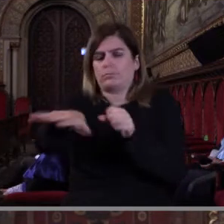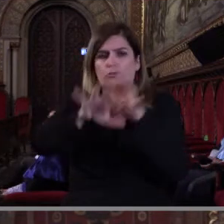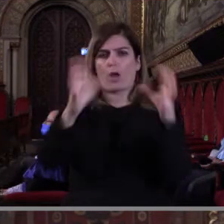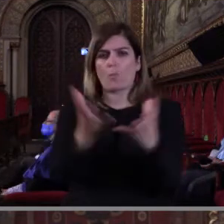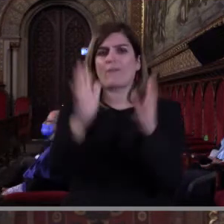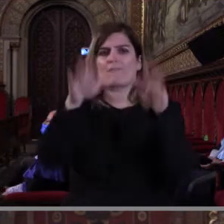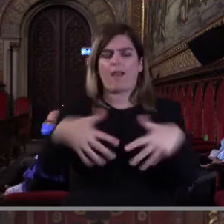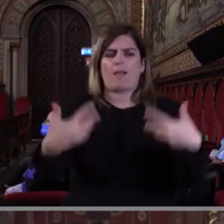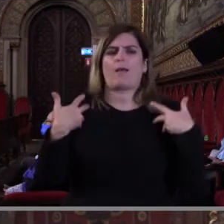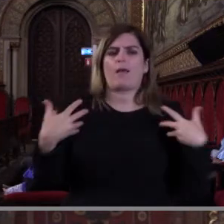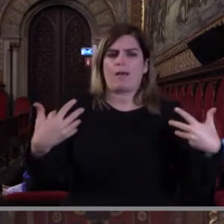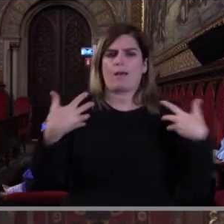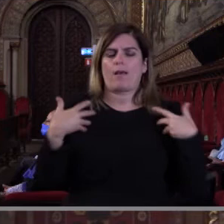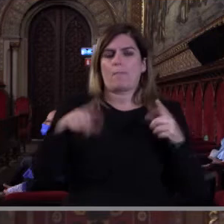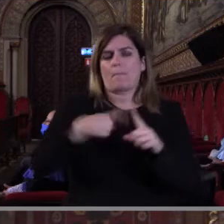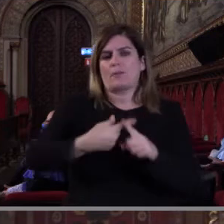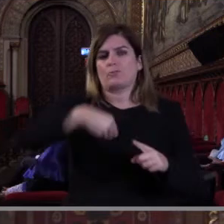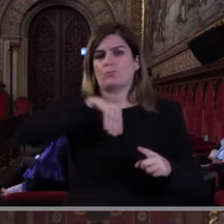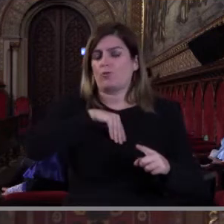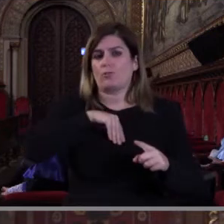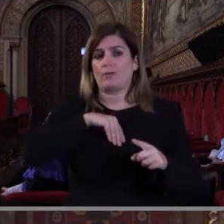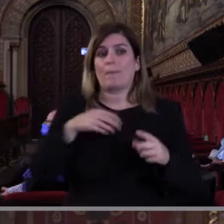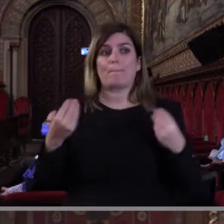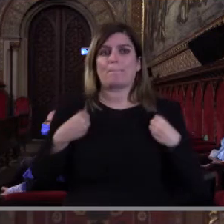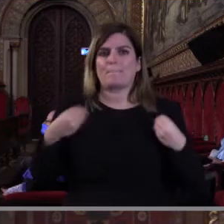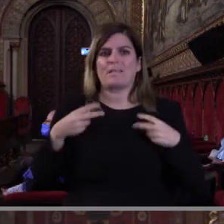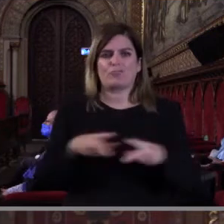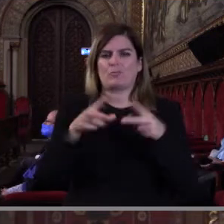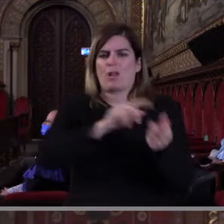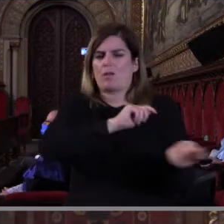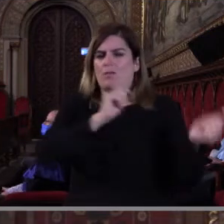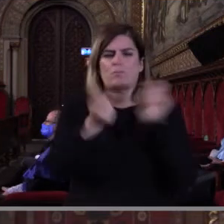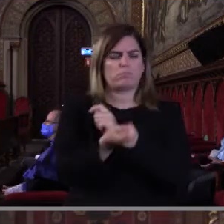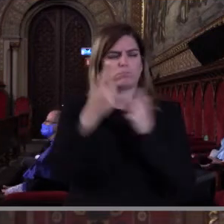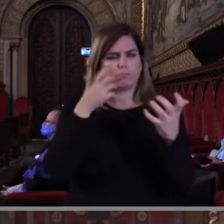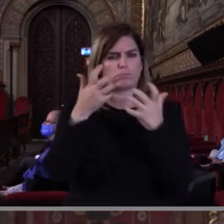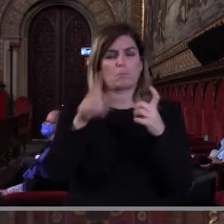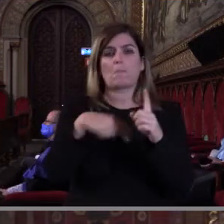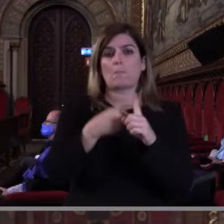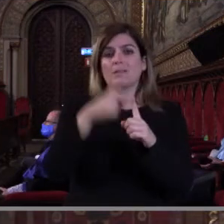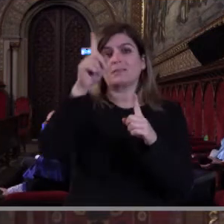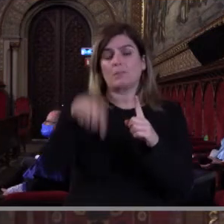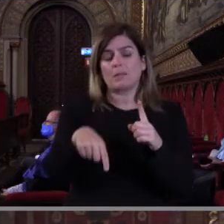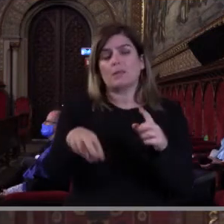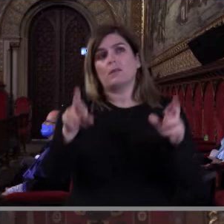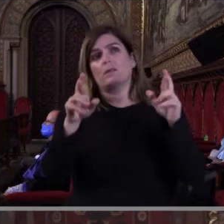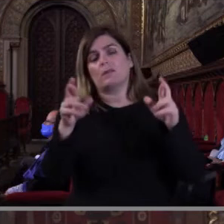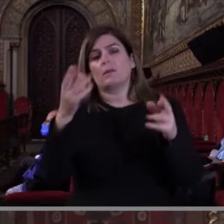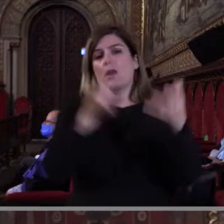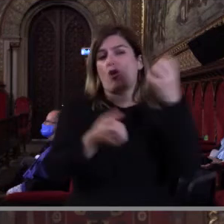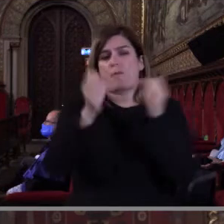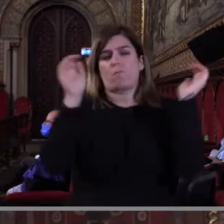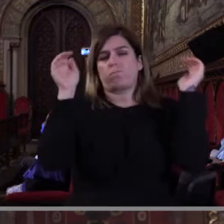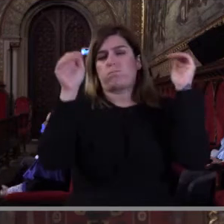dolor, patiment i mort, un canvi radical a la nostra vida social i un esfonsament, esperem que transitori, de